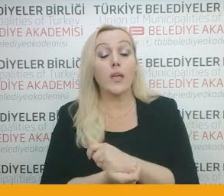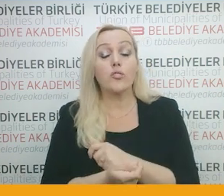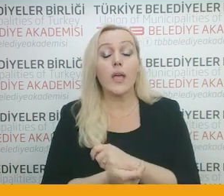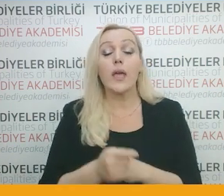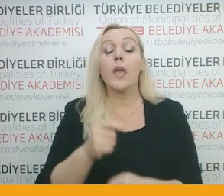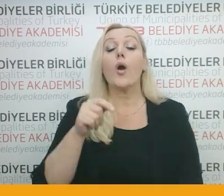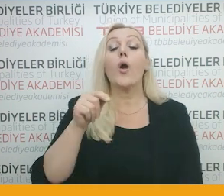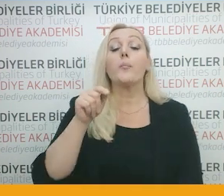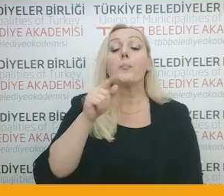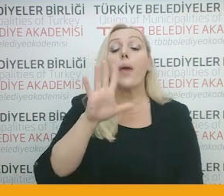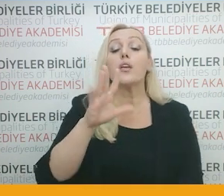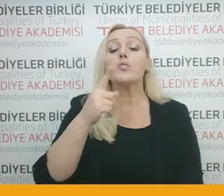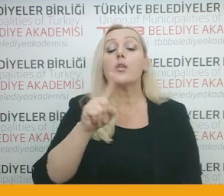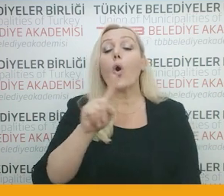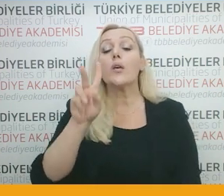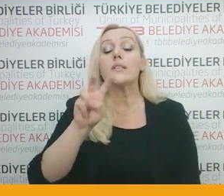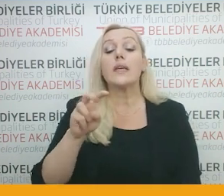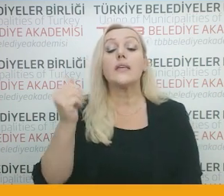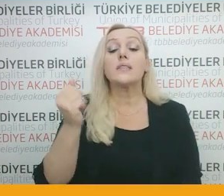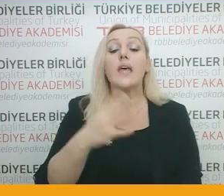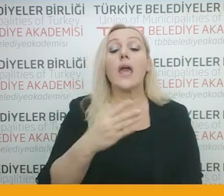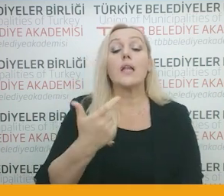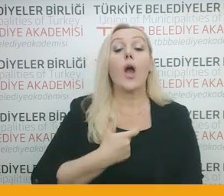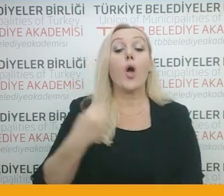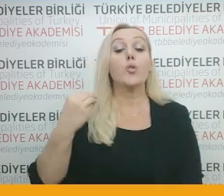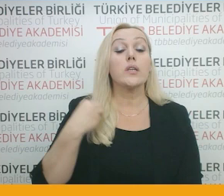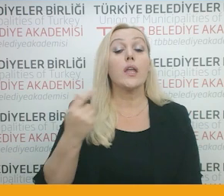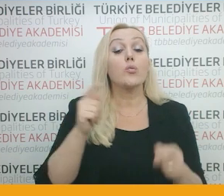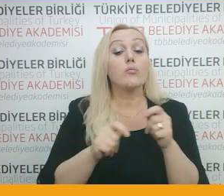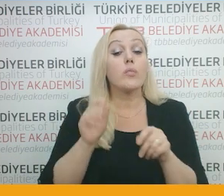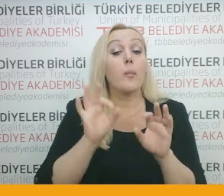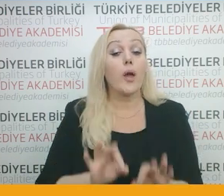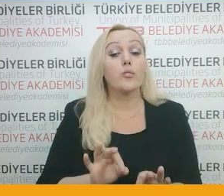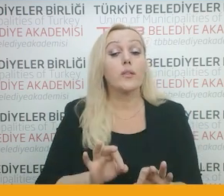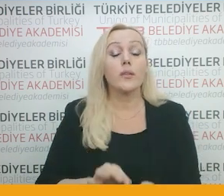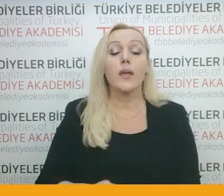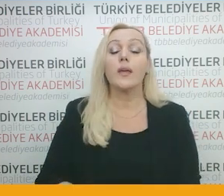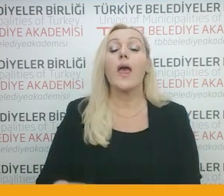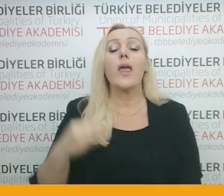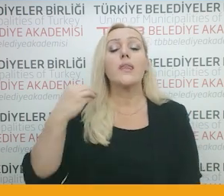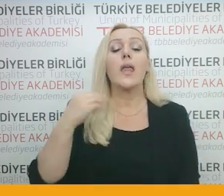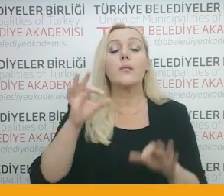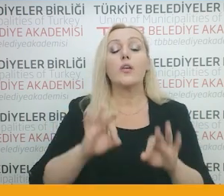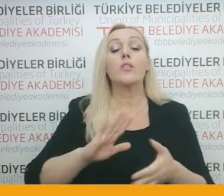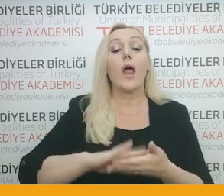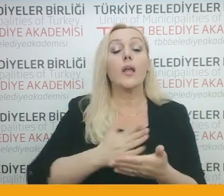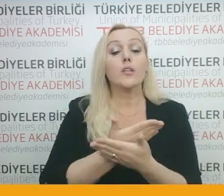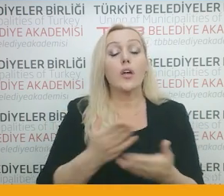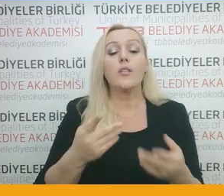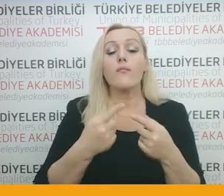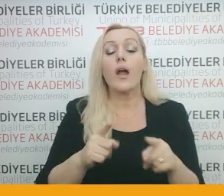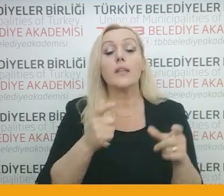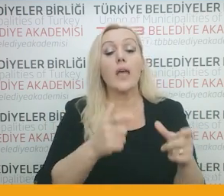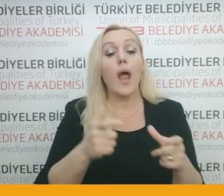5018 sayılı kanun yürürlükte. Hem yeni başlayan arkadaşlar için hem farklı birimde